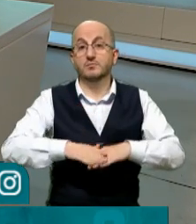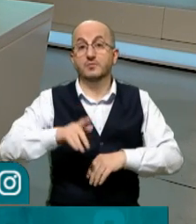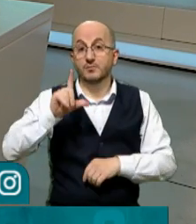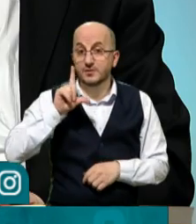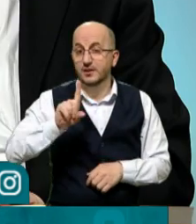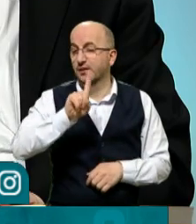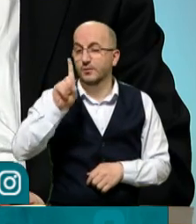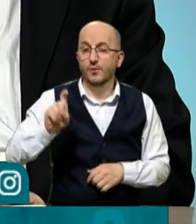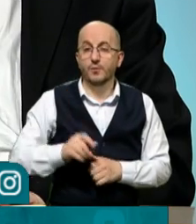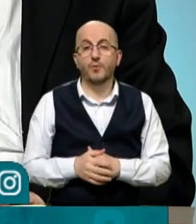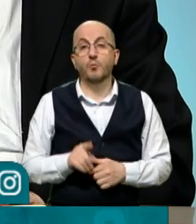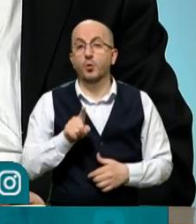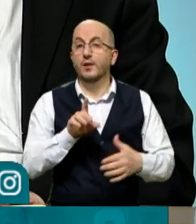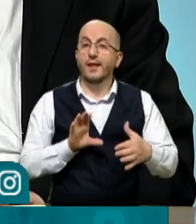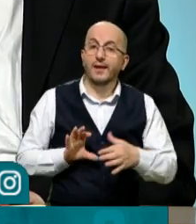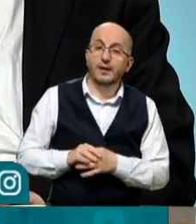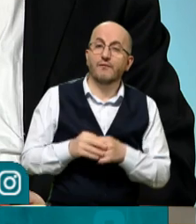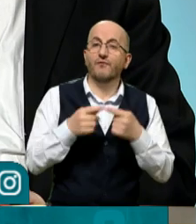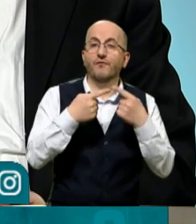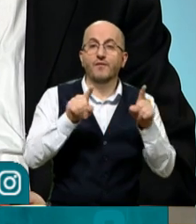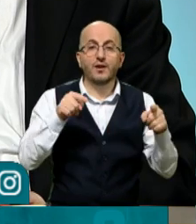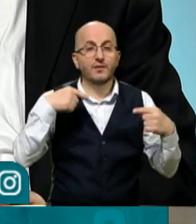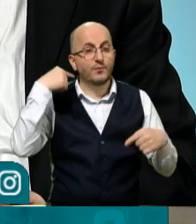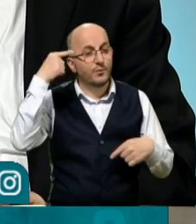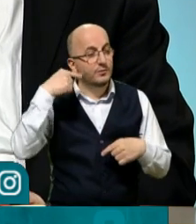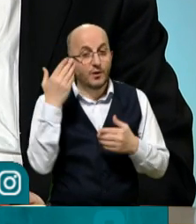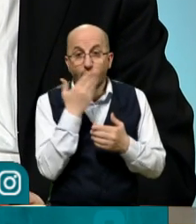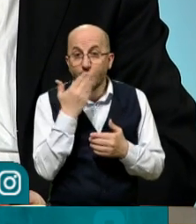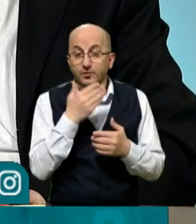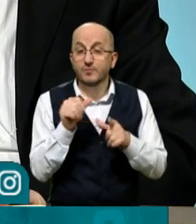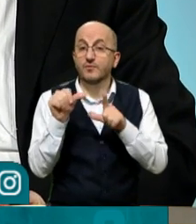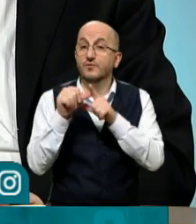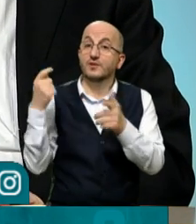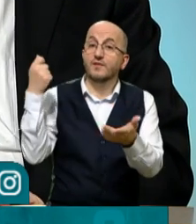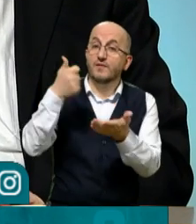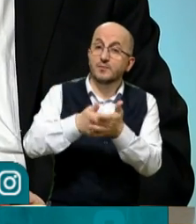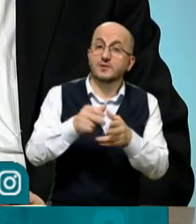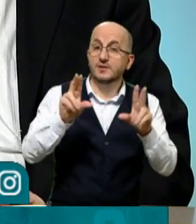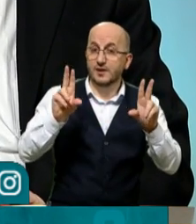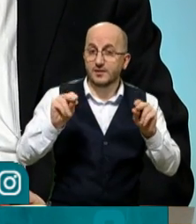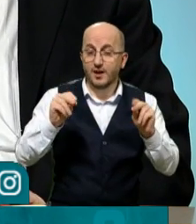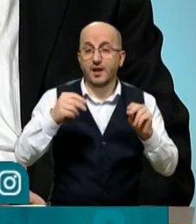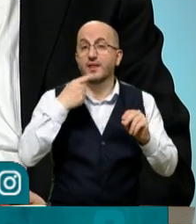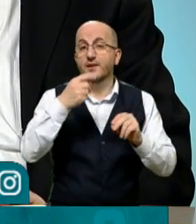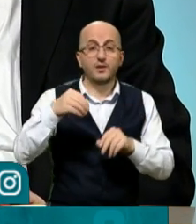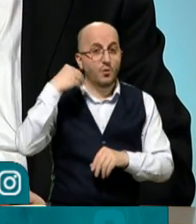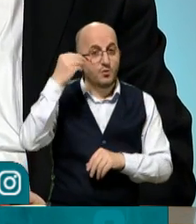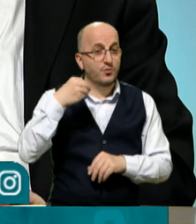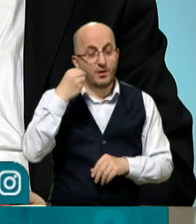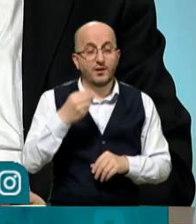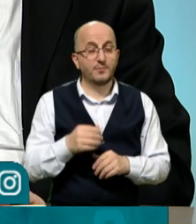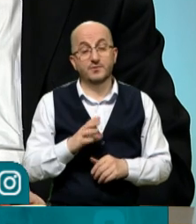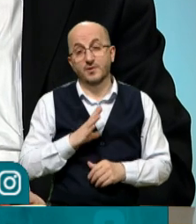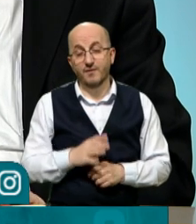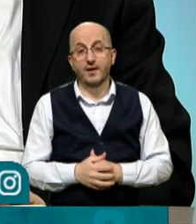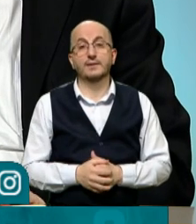mı? Bununla ilgili çeşitli görüşler okudum ben. Fidye verilmesi yeterli diyen hocalarımız da var. Öncelikle bunu sormak